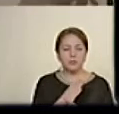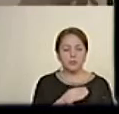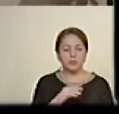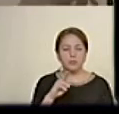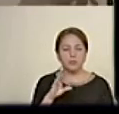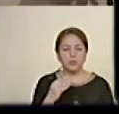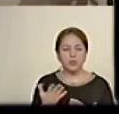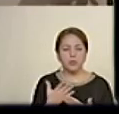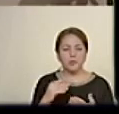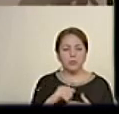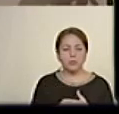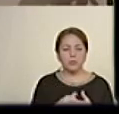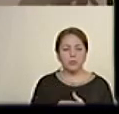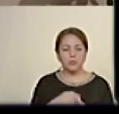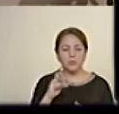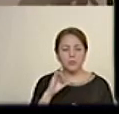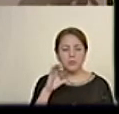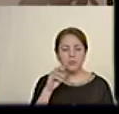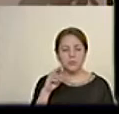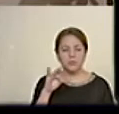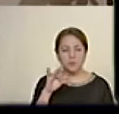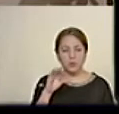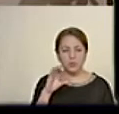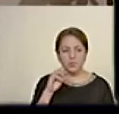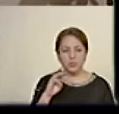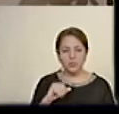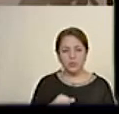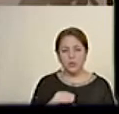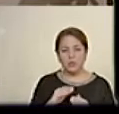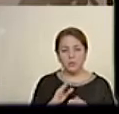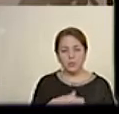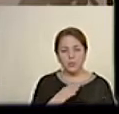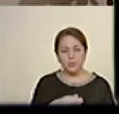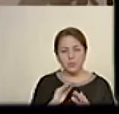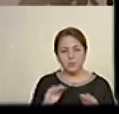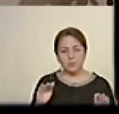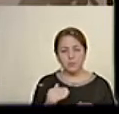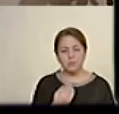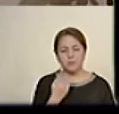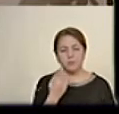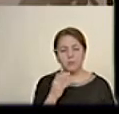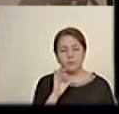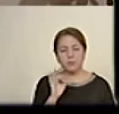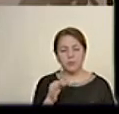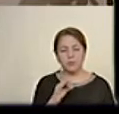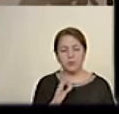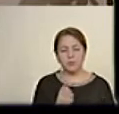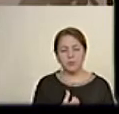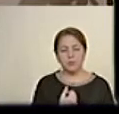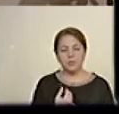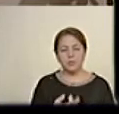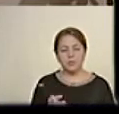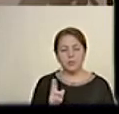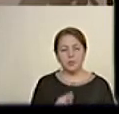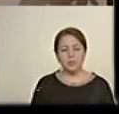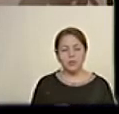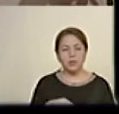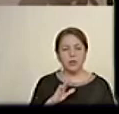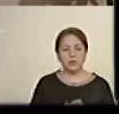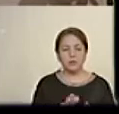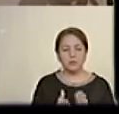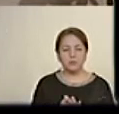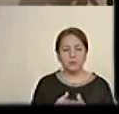причине? Неспроста. Молодцы, ребята. Вы правильно догадались, это у нас